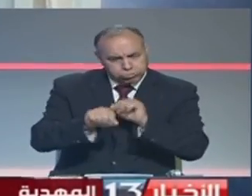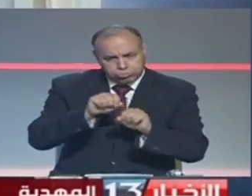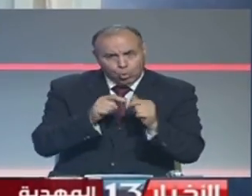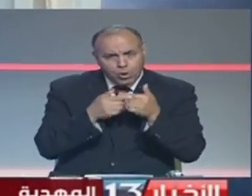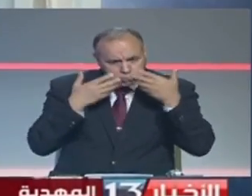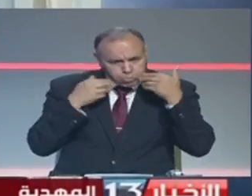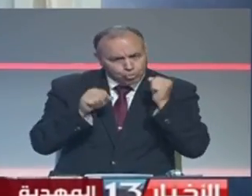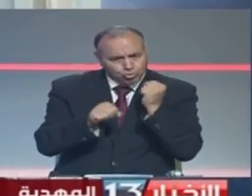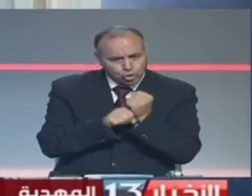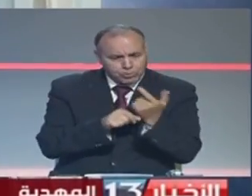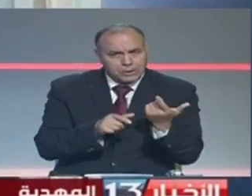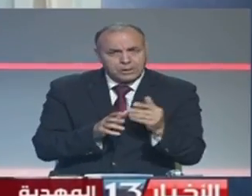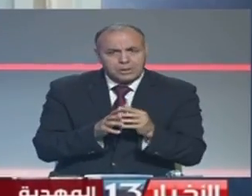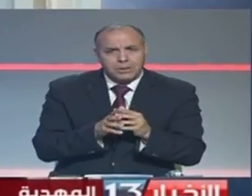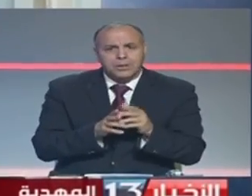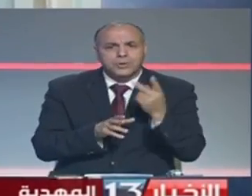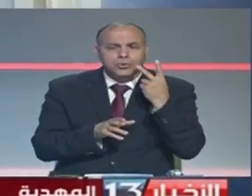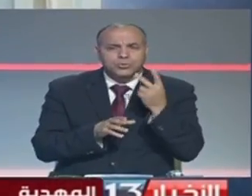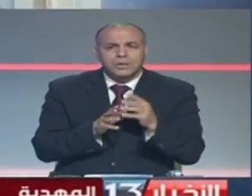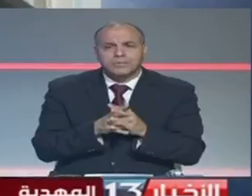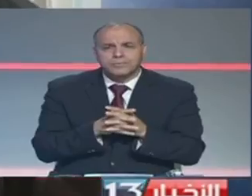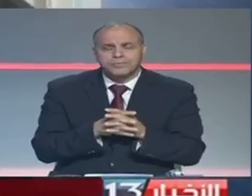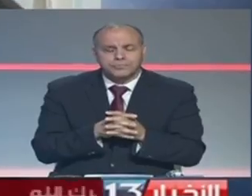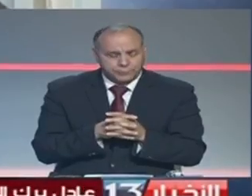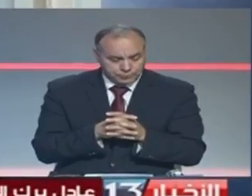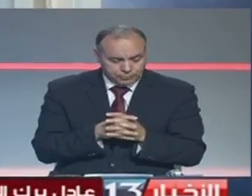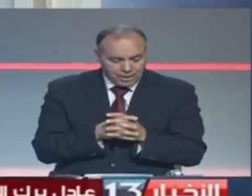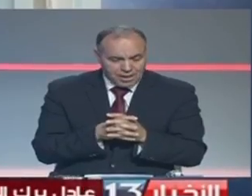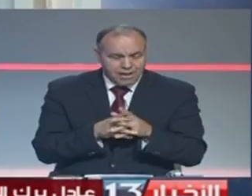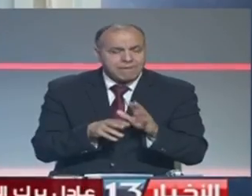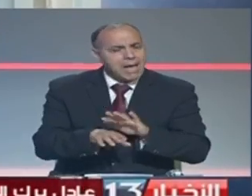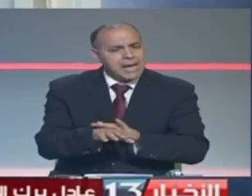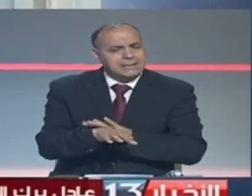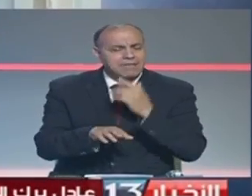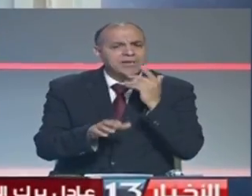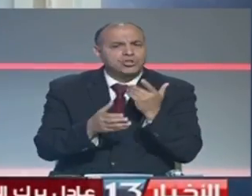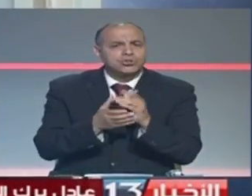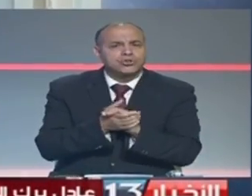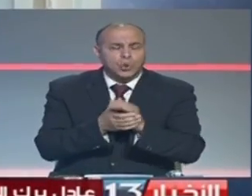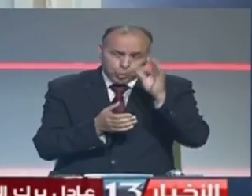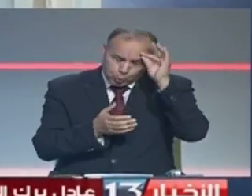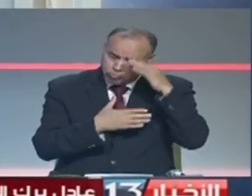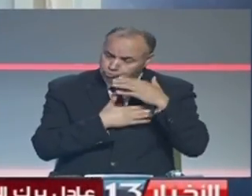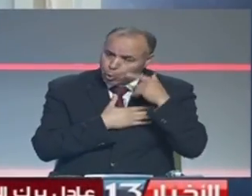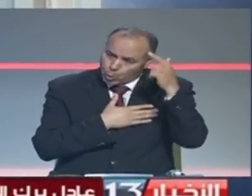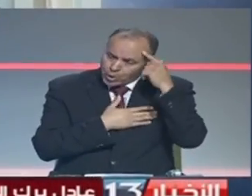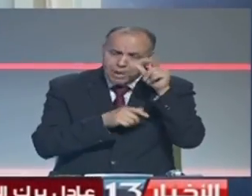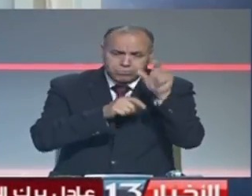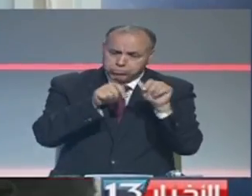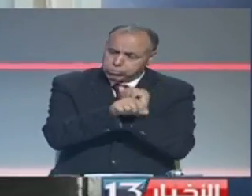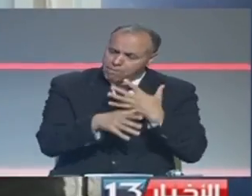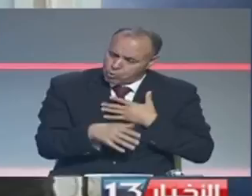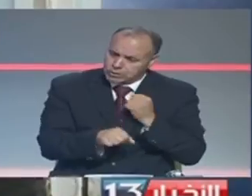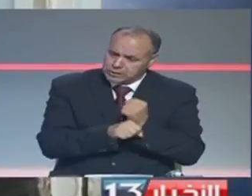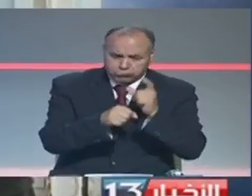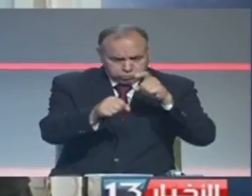نعملوا كمامات، وعندنا زاد رينا زاد كما يقولوا فما حس وطني زاد، حتى من المساجين يحبوا يخدموا